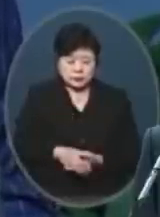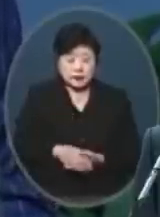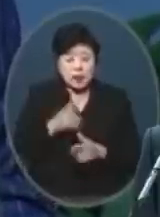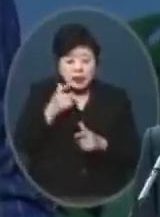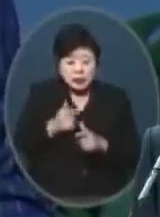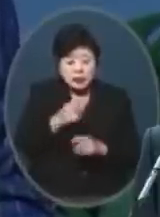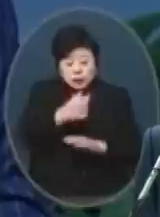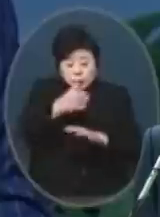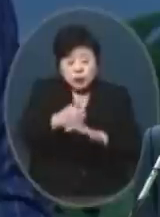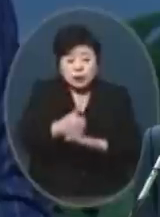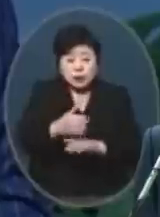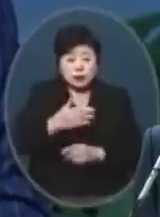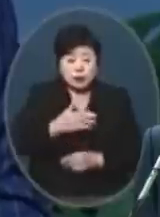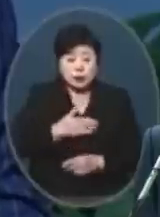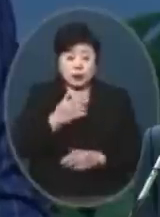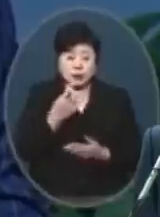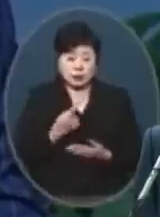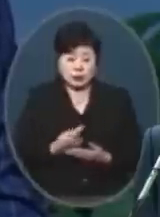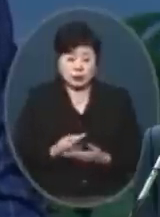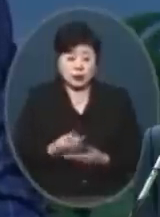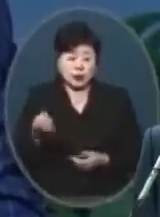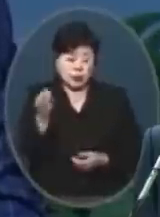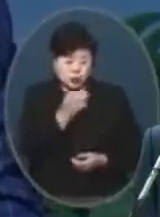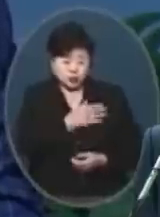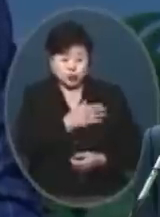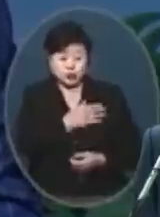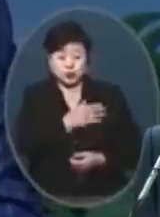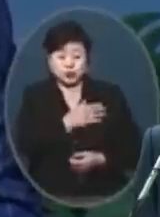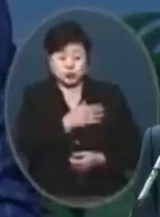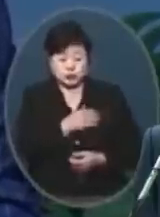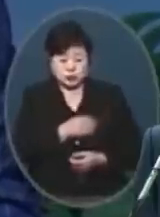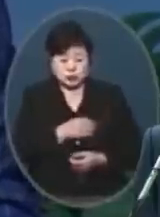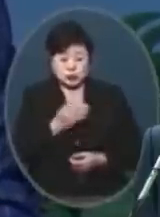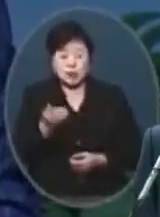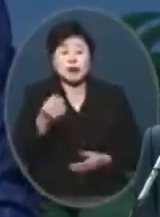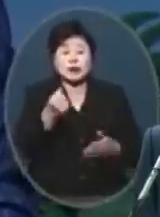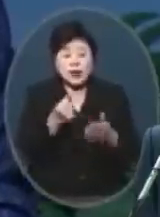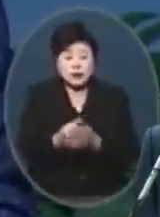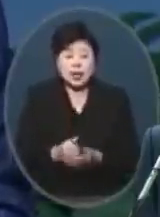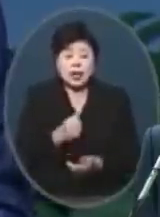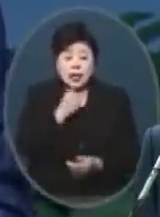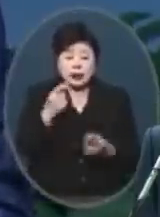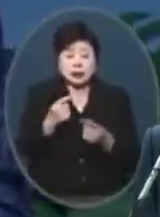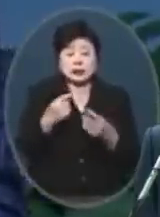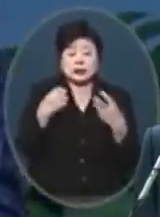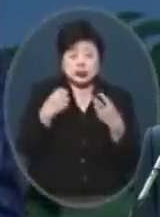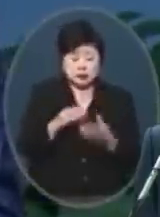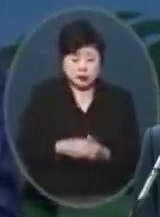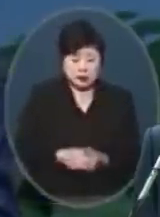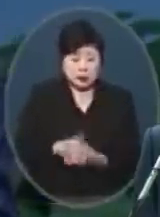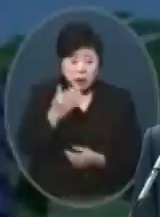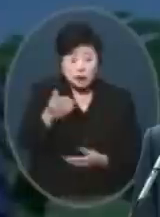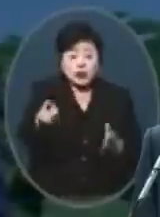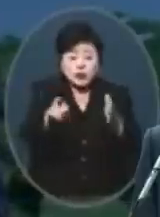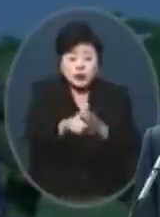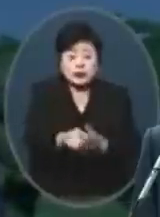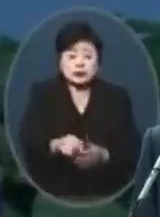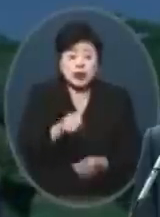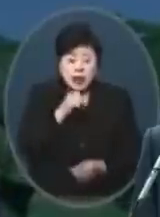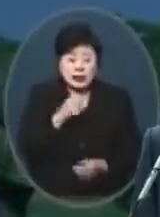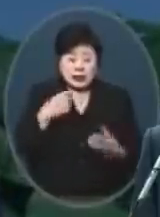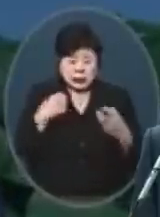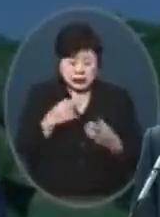예수 그리스도의 은혜를 너희가 알거니와 부요하신 자로서 너희를 위하여 가난하게 되십니다. 너희를 위하여 가난하게 되십니다.